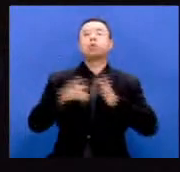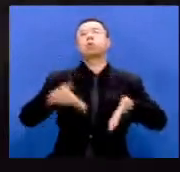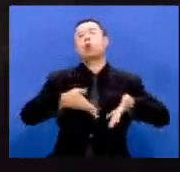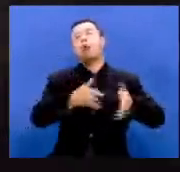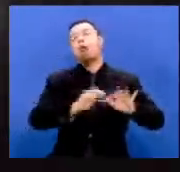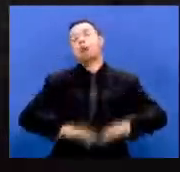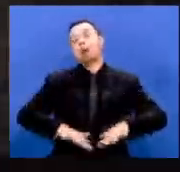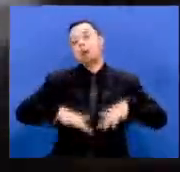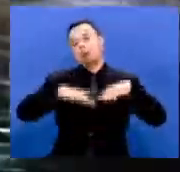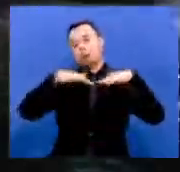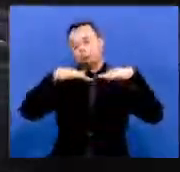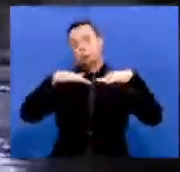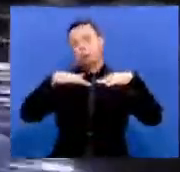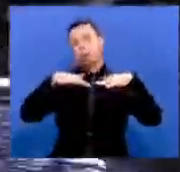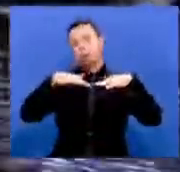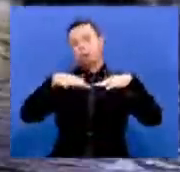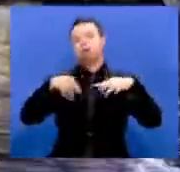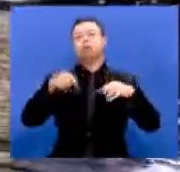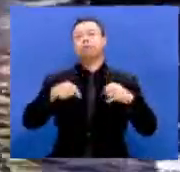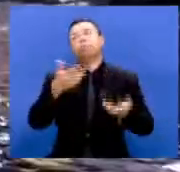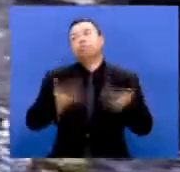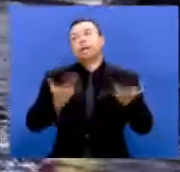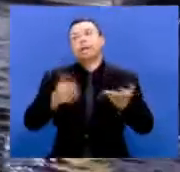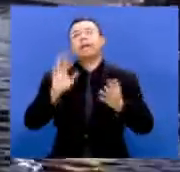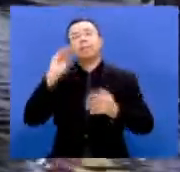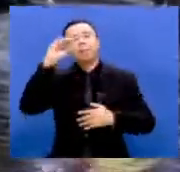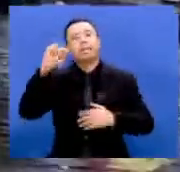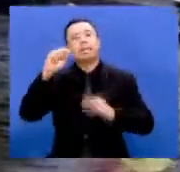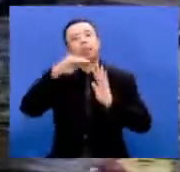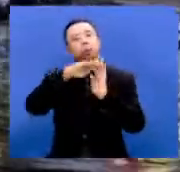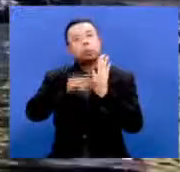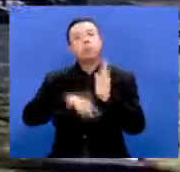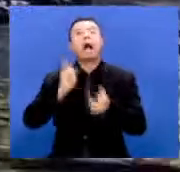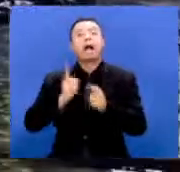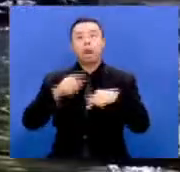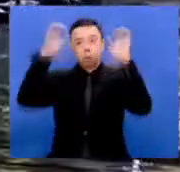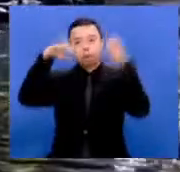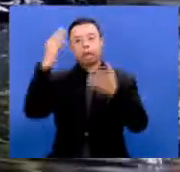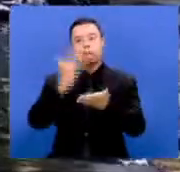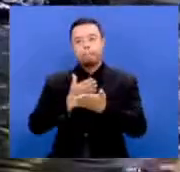Diperkirakan air akan surut pagi ini jika hujan berhenti.